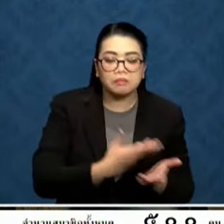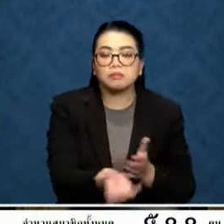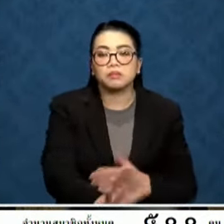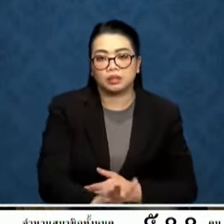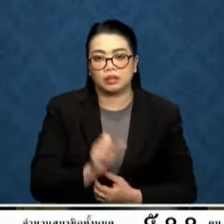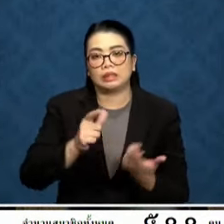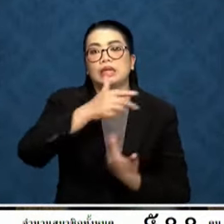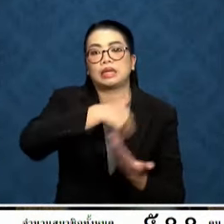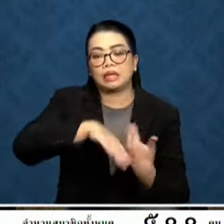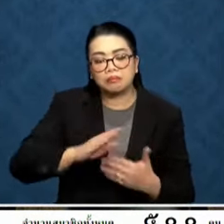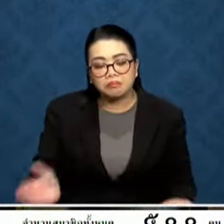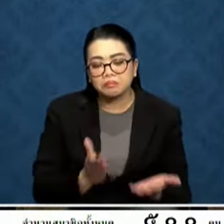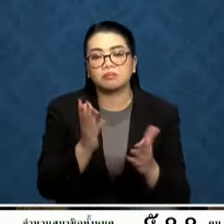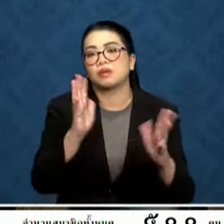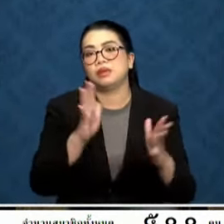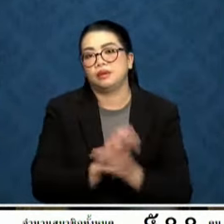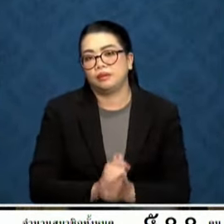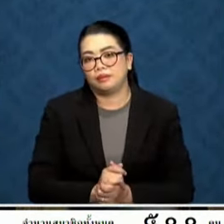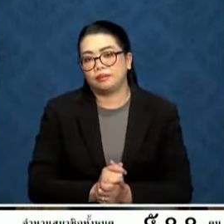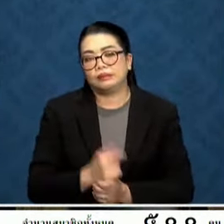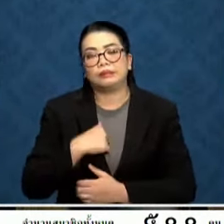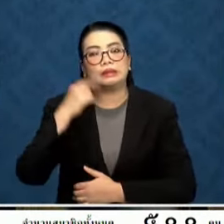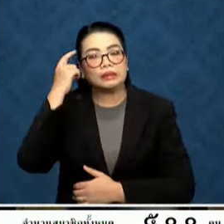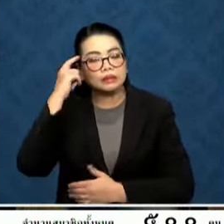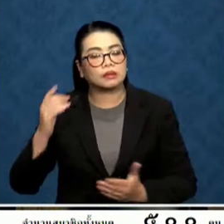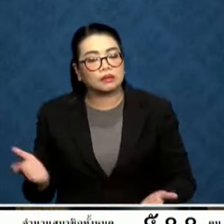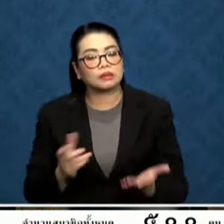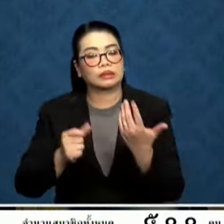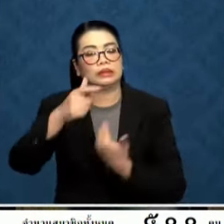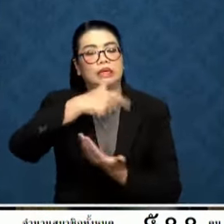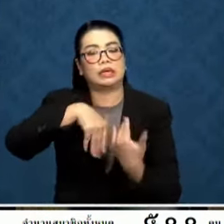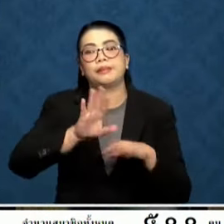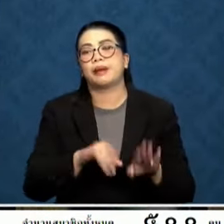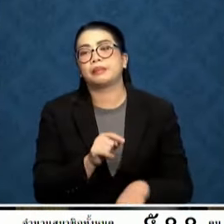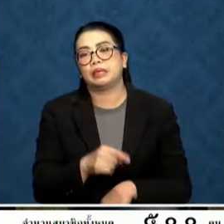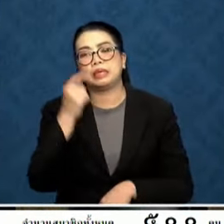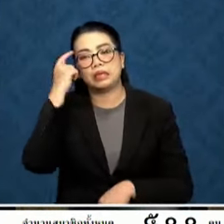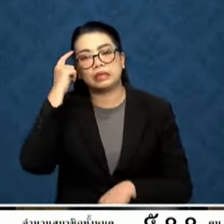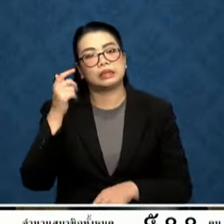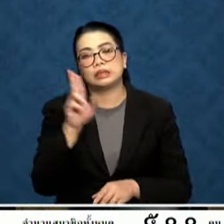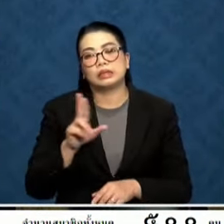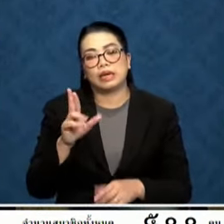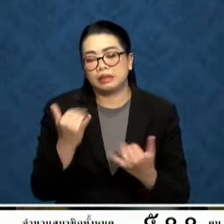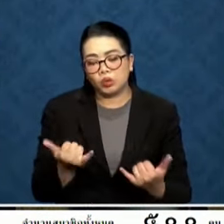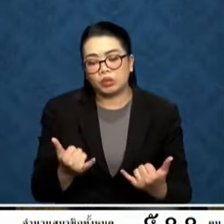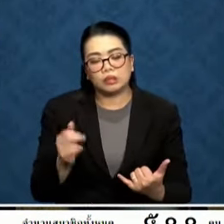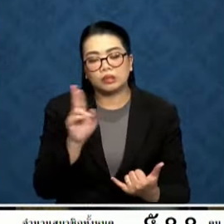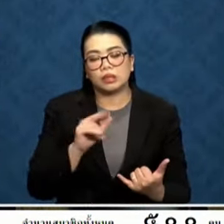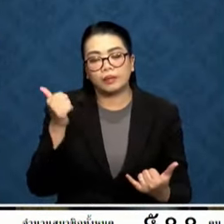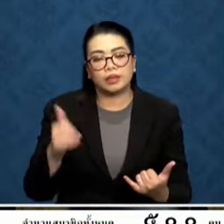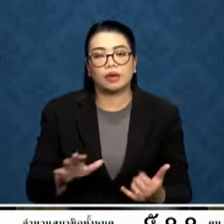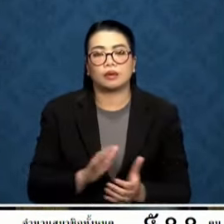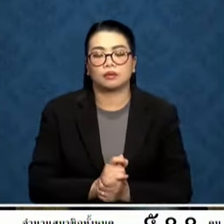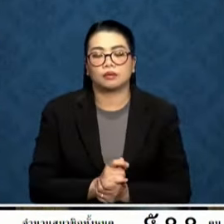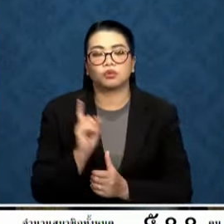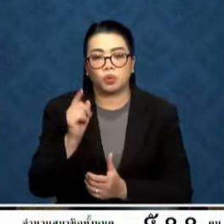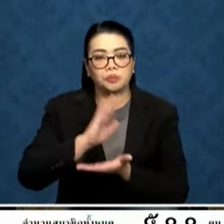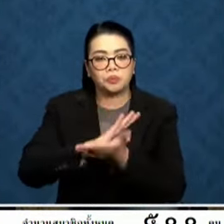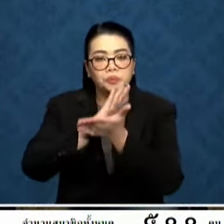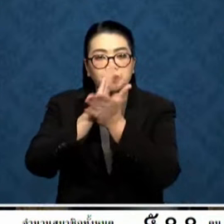เยอะนะแนวคิดการกระตุ้นเศรษฐกิจแบบนี้มันอาจจะใช้ไม่ได้ในพ.ศนี้อีกแล้วนะ